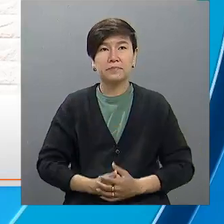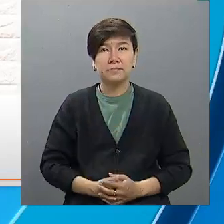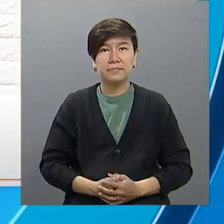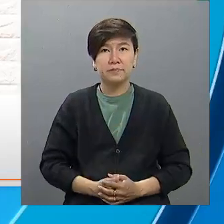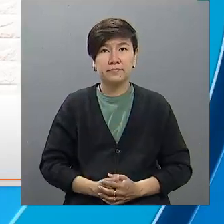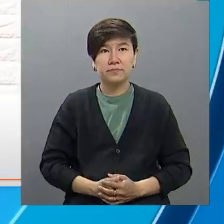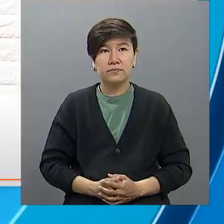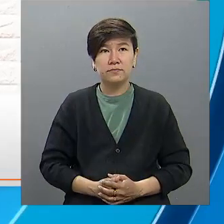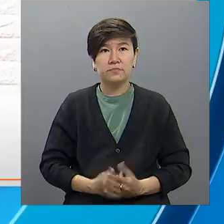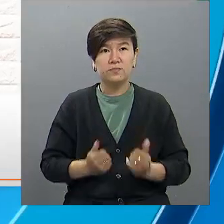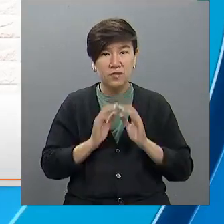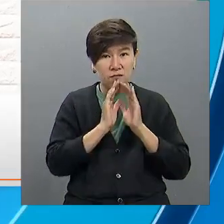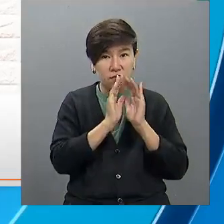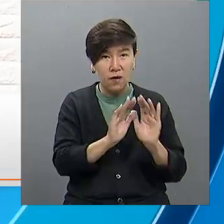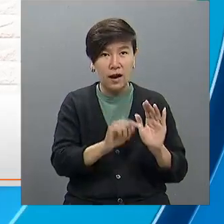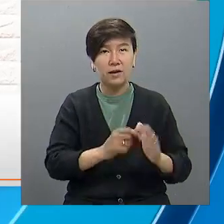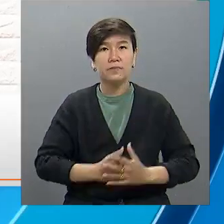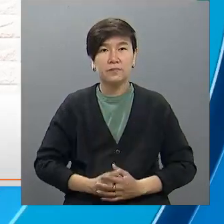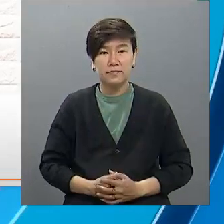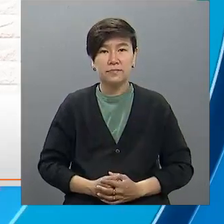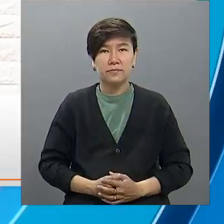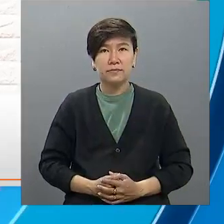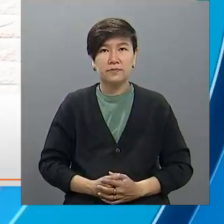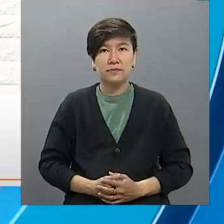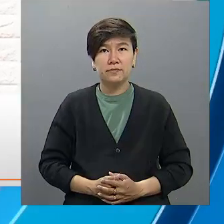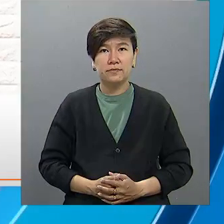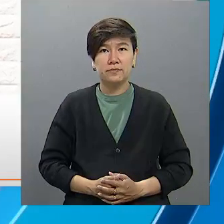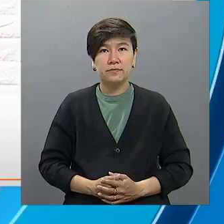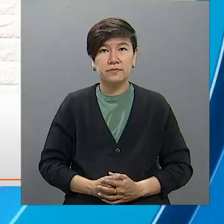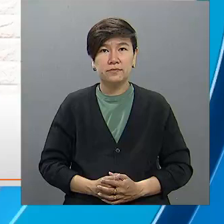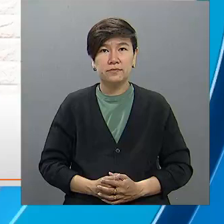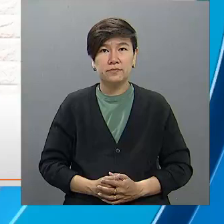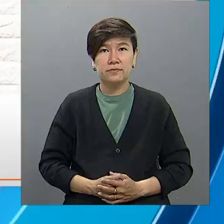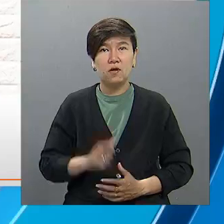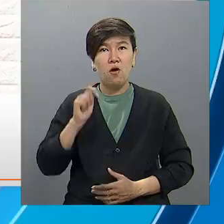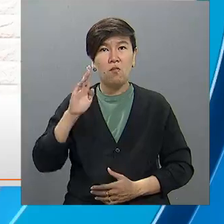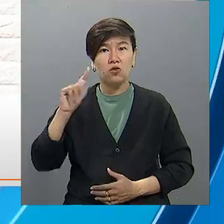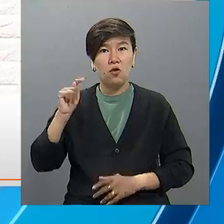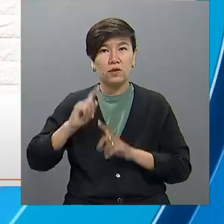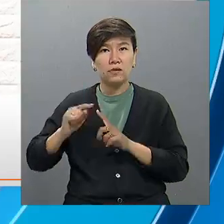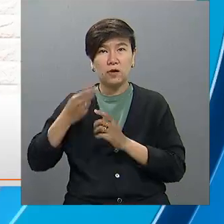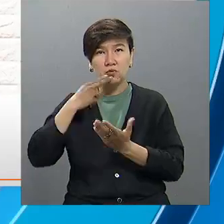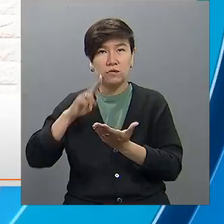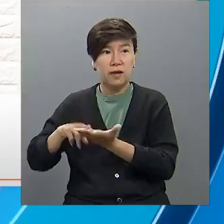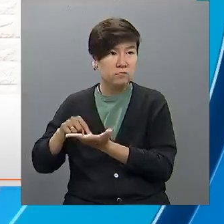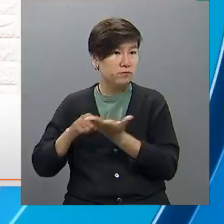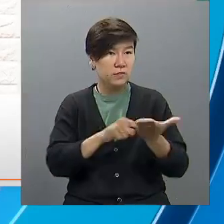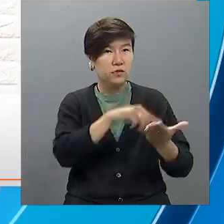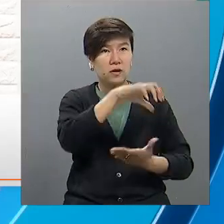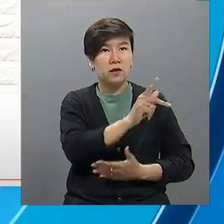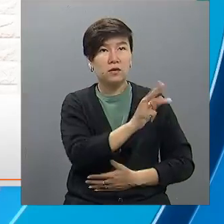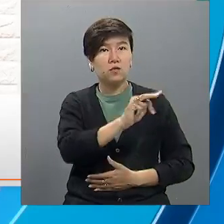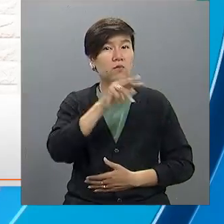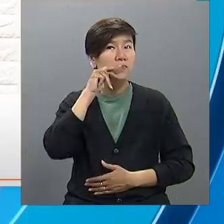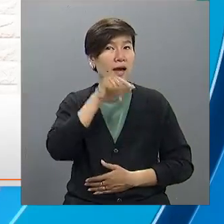ที่ทำหนังสือมาถึงกรมชลประทานนะครับ ได้ค่ะเดี๋ยวบอกทางอบต.ให้รีบทำหนังสือไปให้ชลประทานเลยนะคะก็จะได้แก้ปัญหาเฉพาะหน้